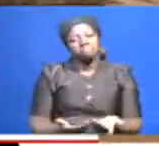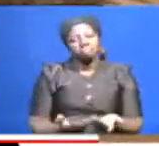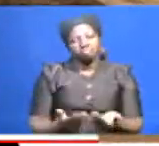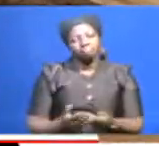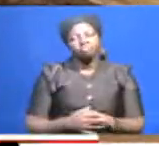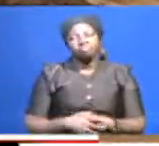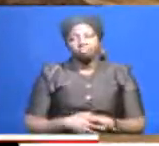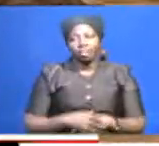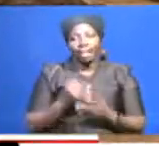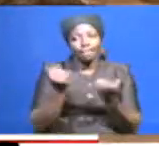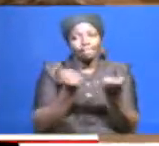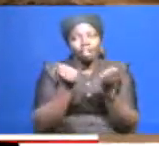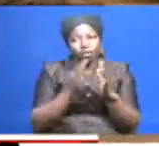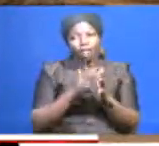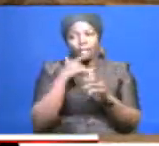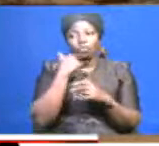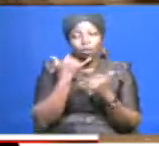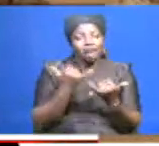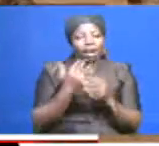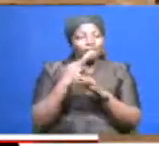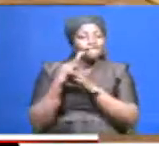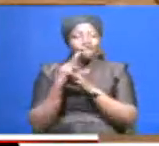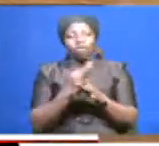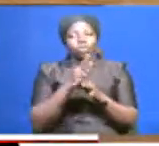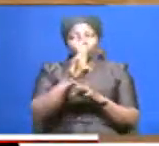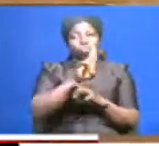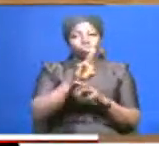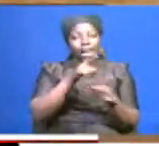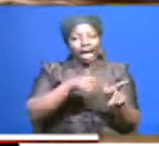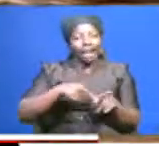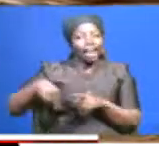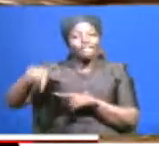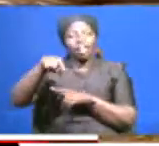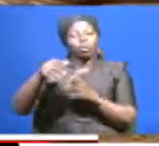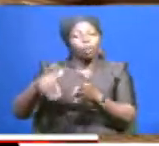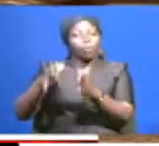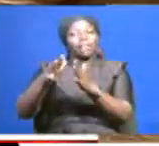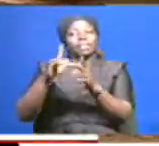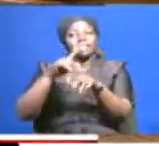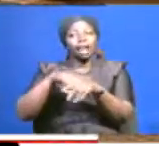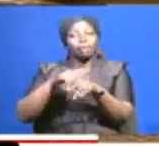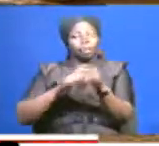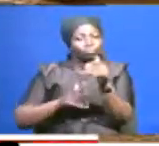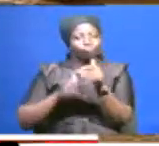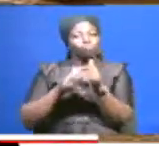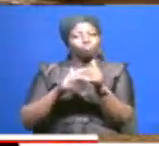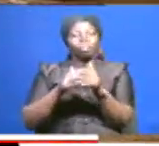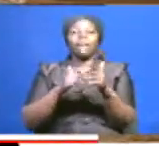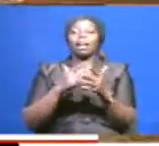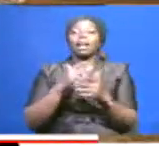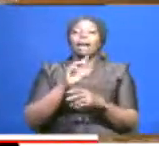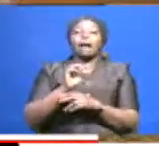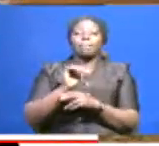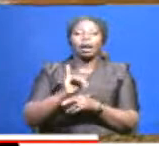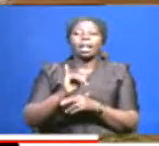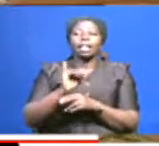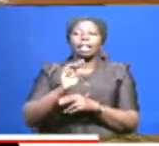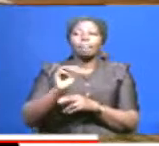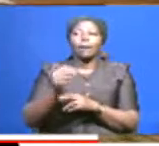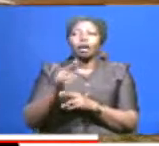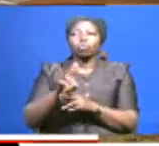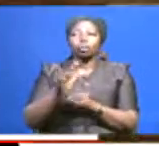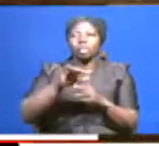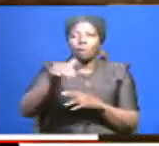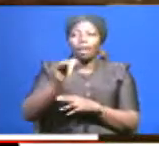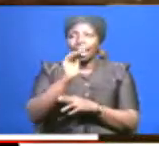The drivers who have now been forced to use a diversion as they approach Mai Mahiu town called on the Kenya National Highway